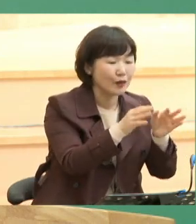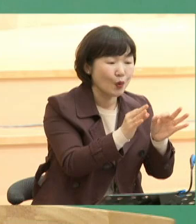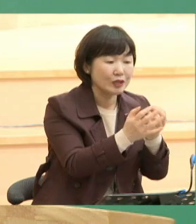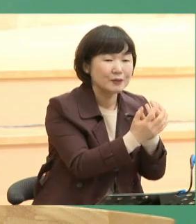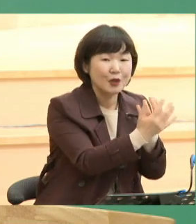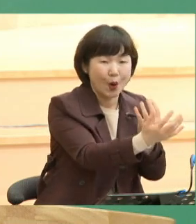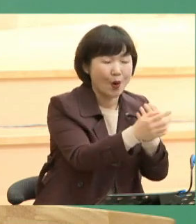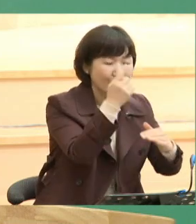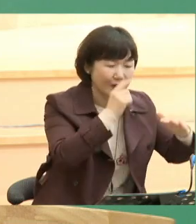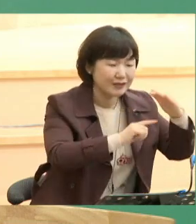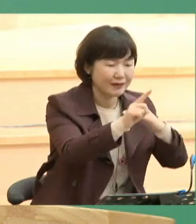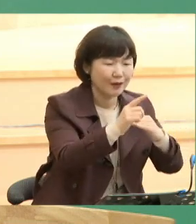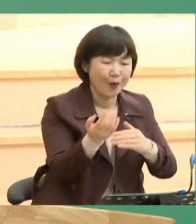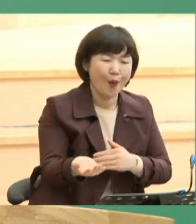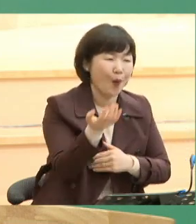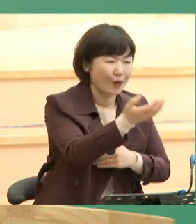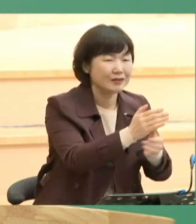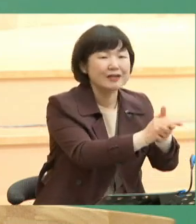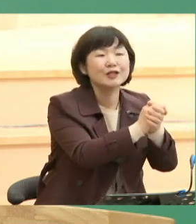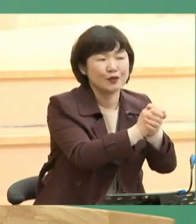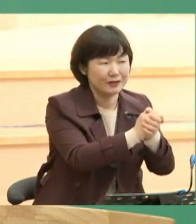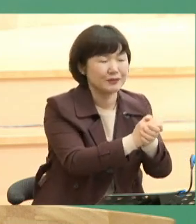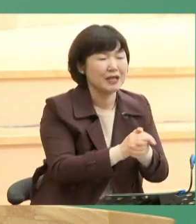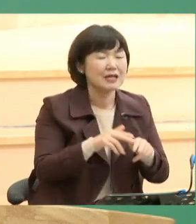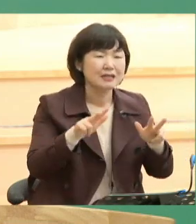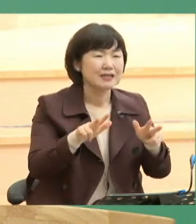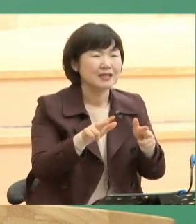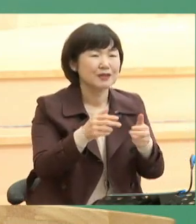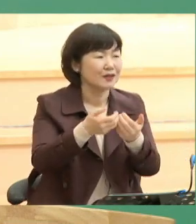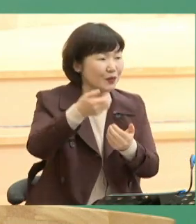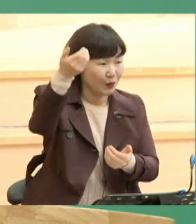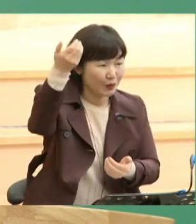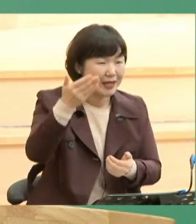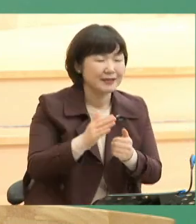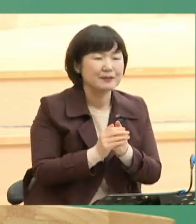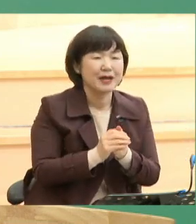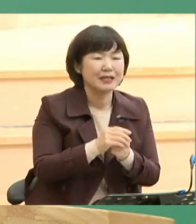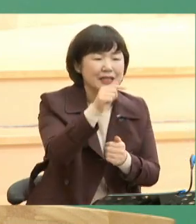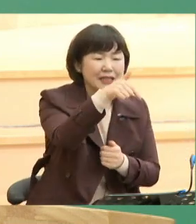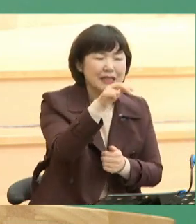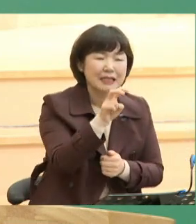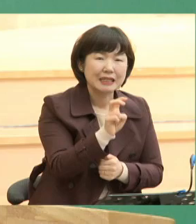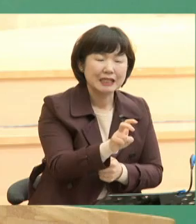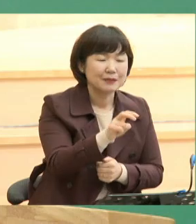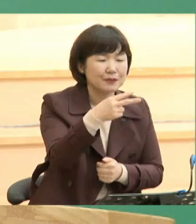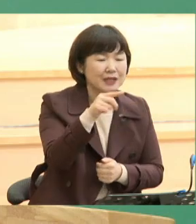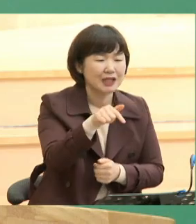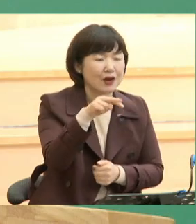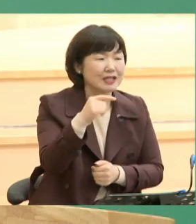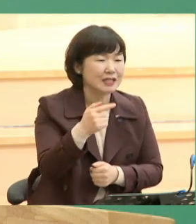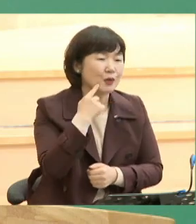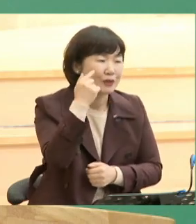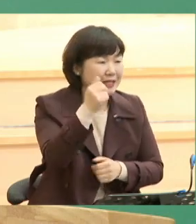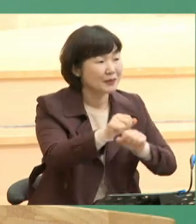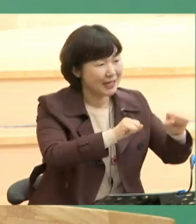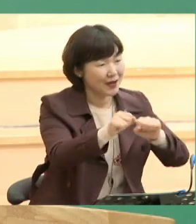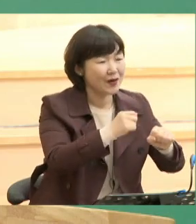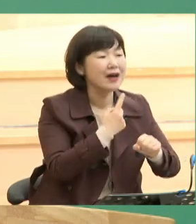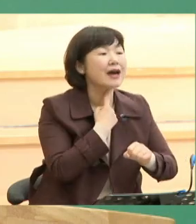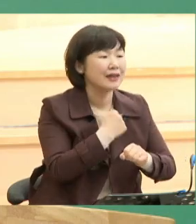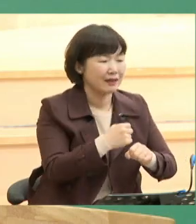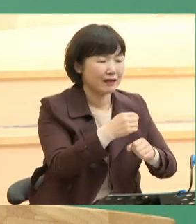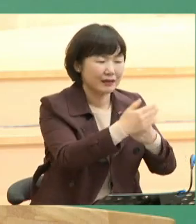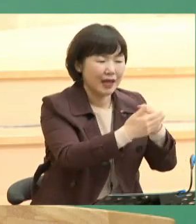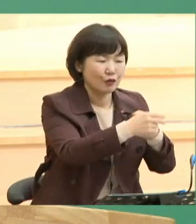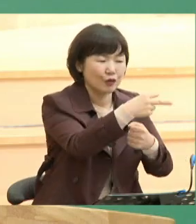갔어요 지금은 고인이 되셨습니다 만 그 당시에 김덕진 목사님께서 이제 사회 가지던 그 시절인데 대구 동부